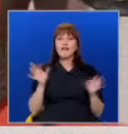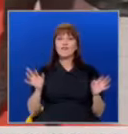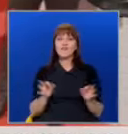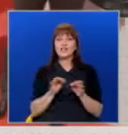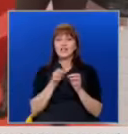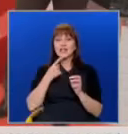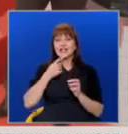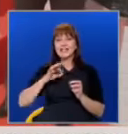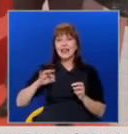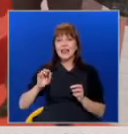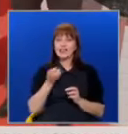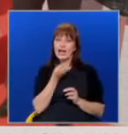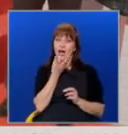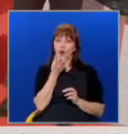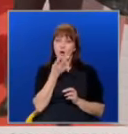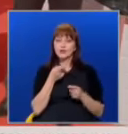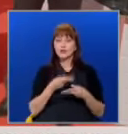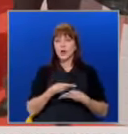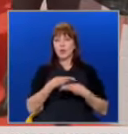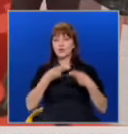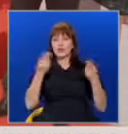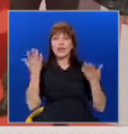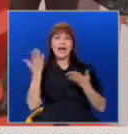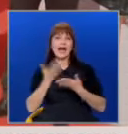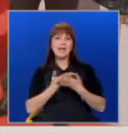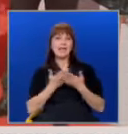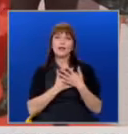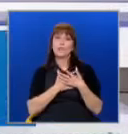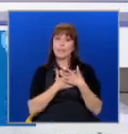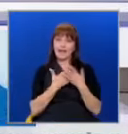фестивала Златна роза. С него ще бъде открита и киномания.